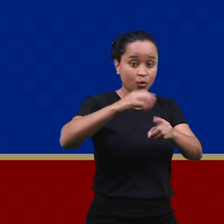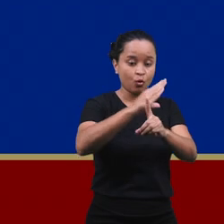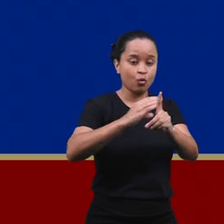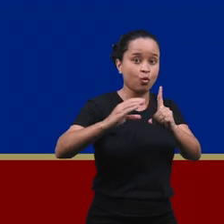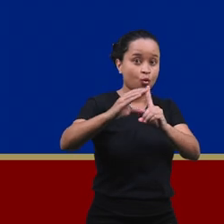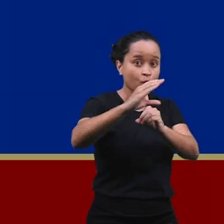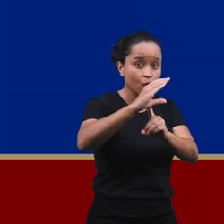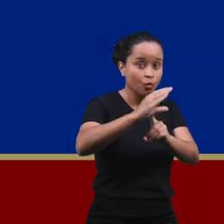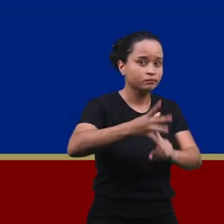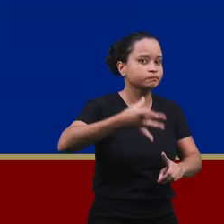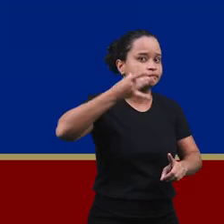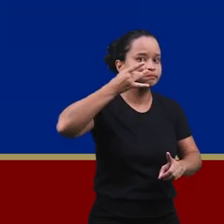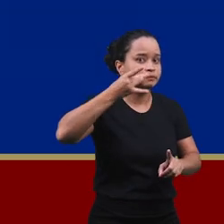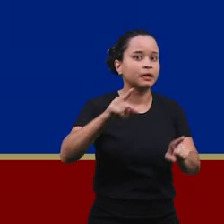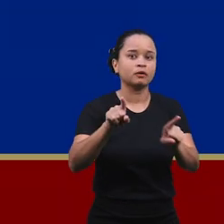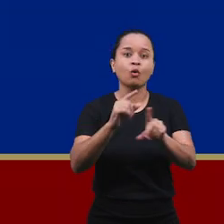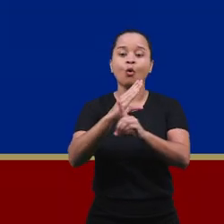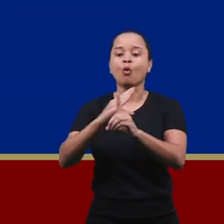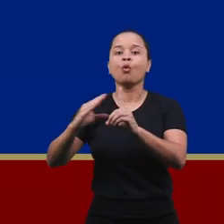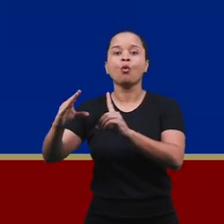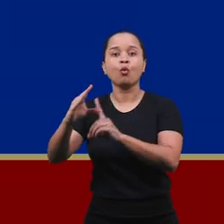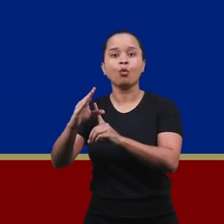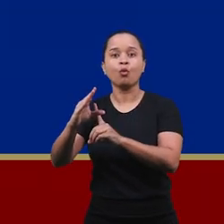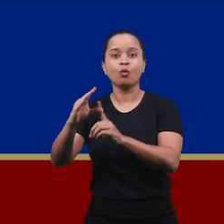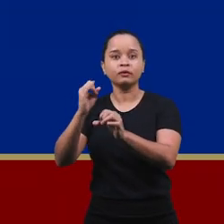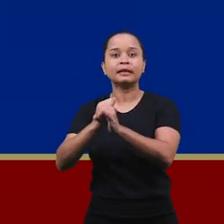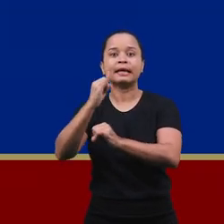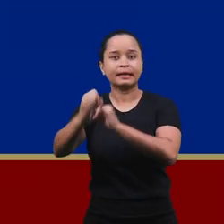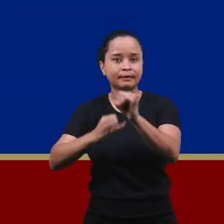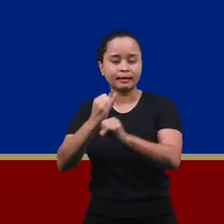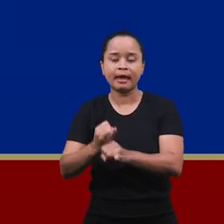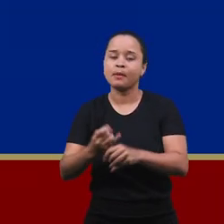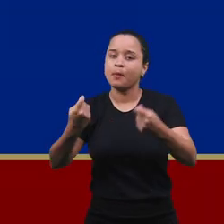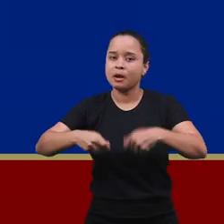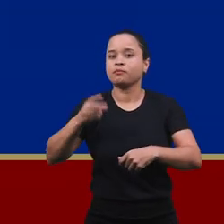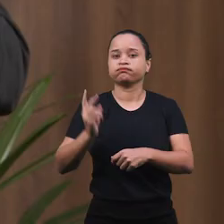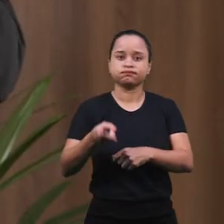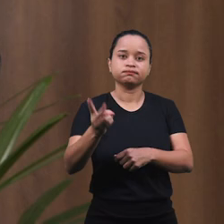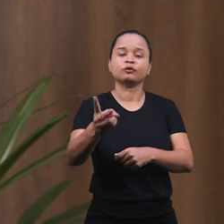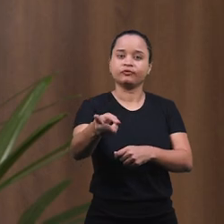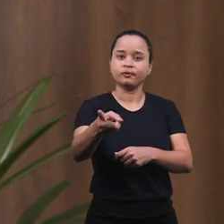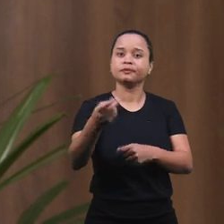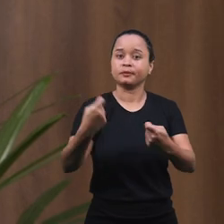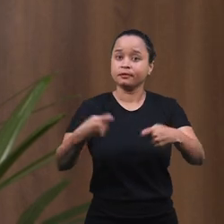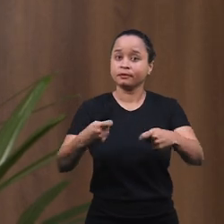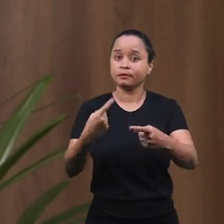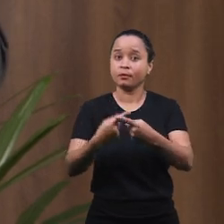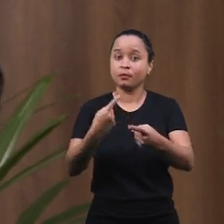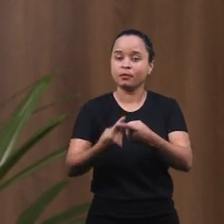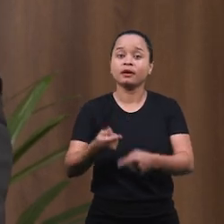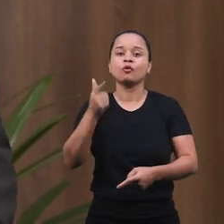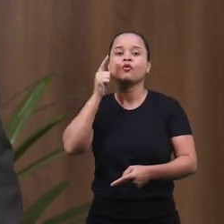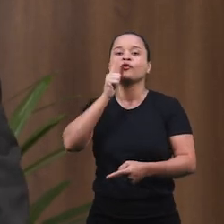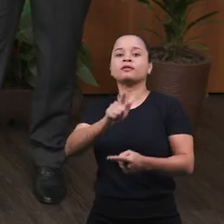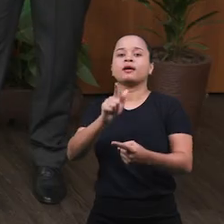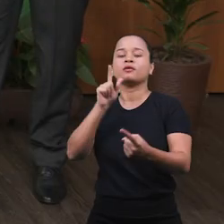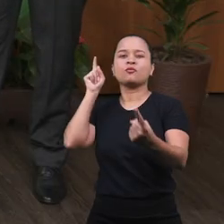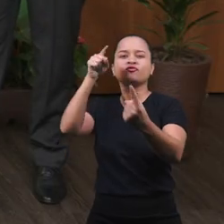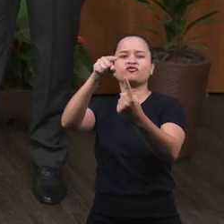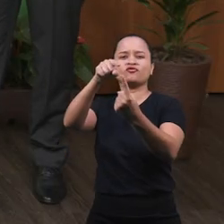le retour des cultes présentiels, les cultes online doivent continuer parce que leur portée est très